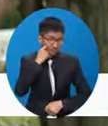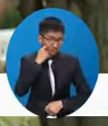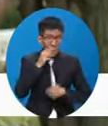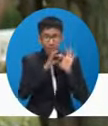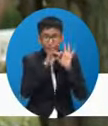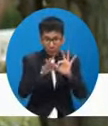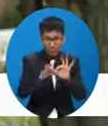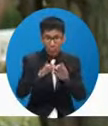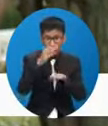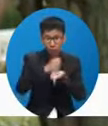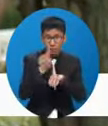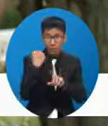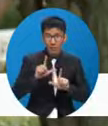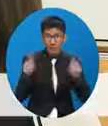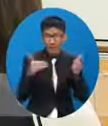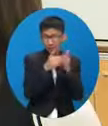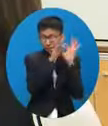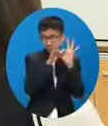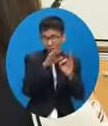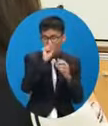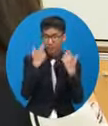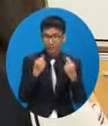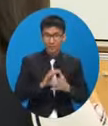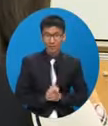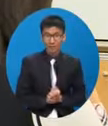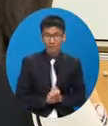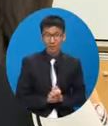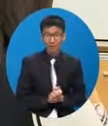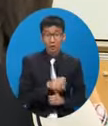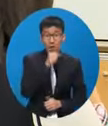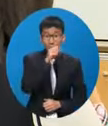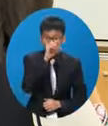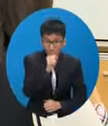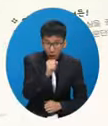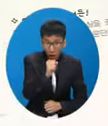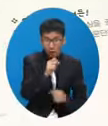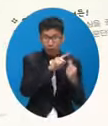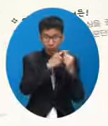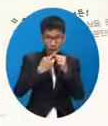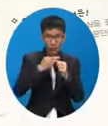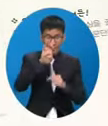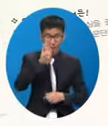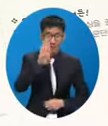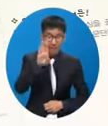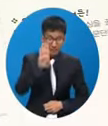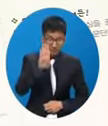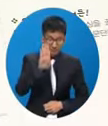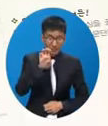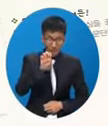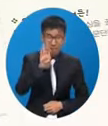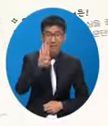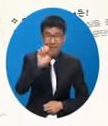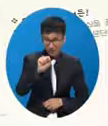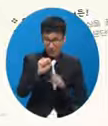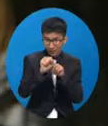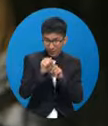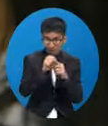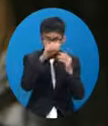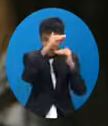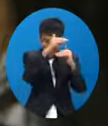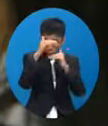수능 전날까지 그렇게 갔으면 좋겠습니다. 상위권의 경우 국어는 EBS 교재를 활용해 지문별로 주제를